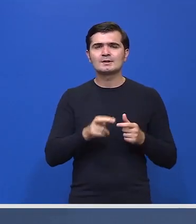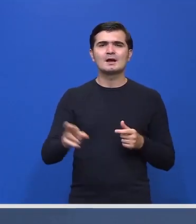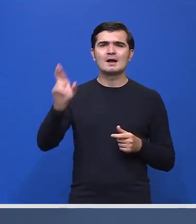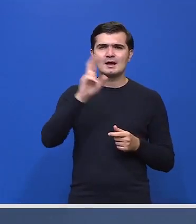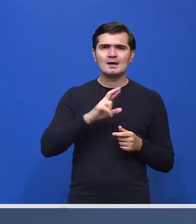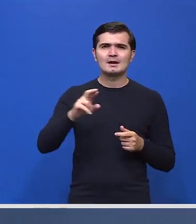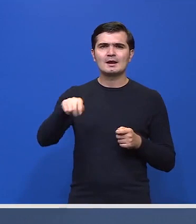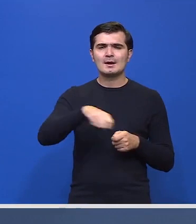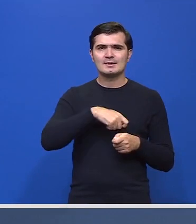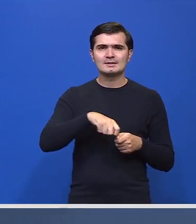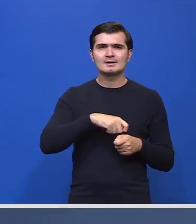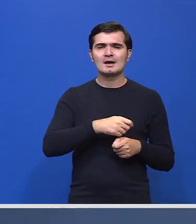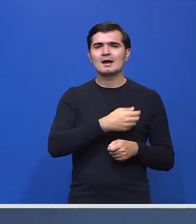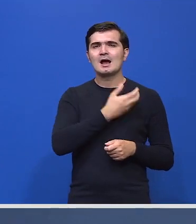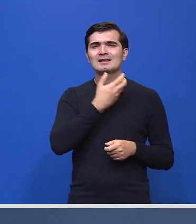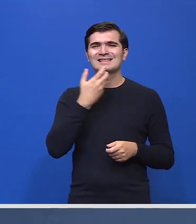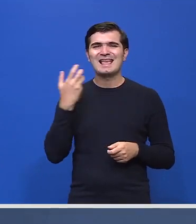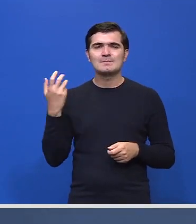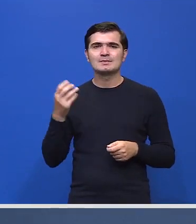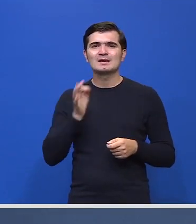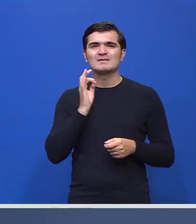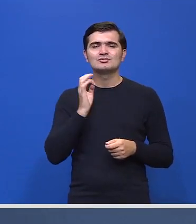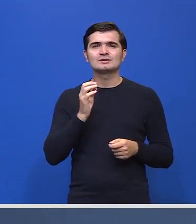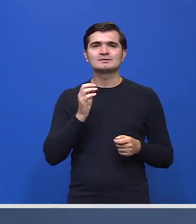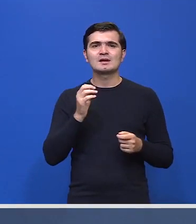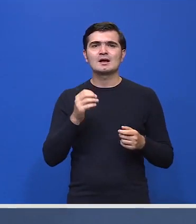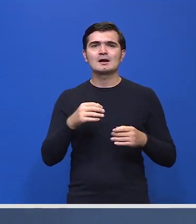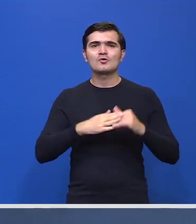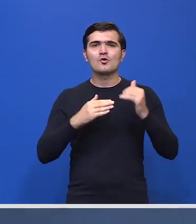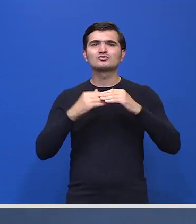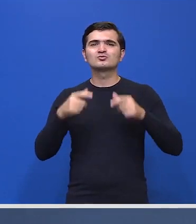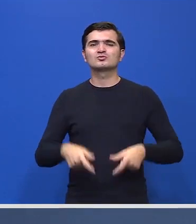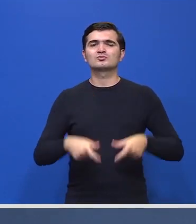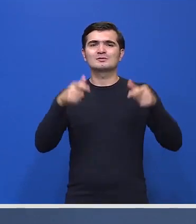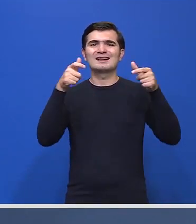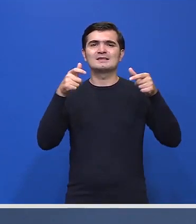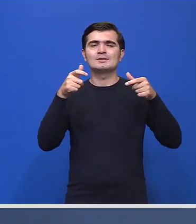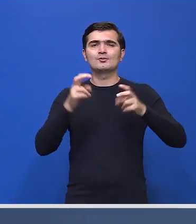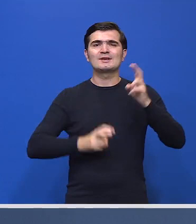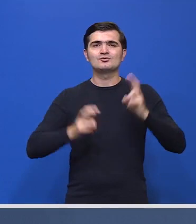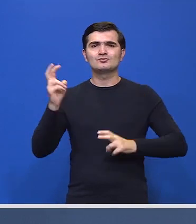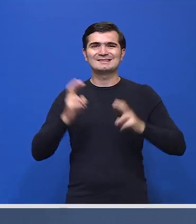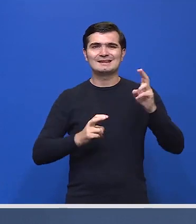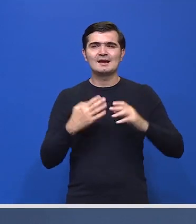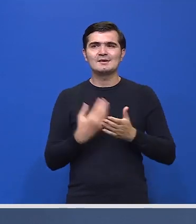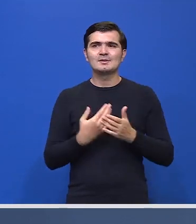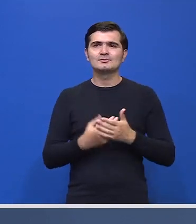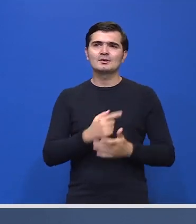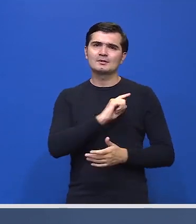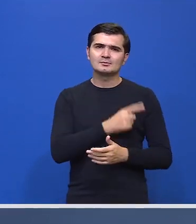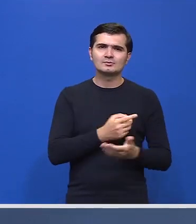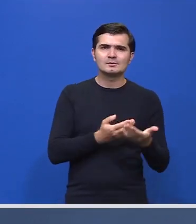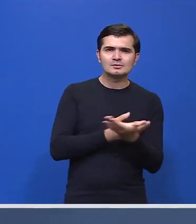reabilitarea termică, eficiența energetică a clădirilor industriale pentru a putea